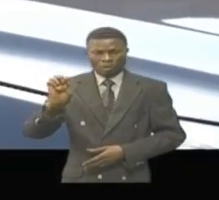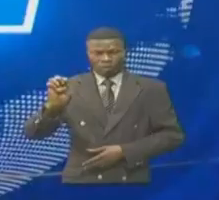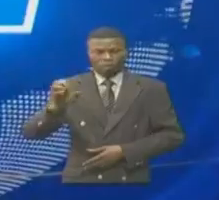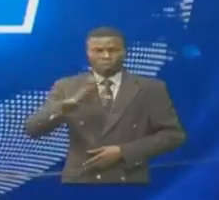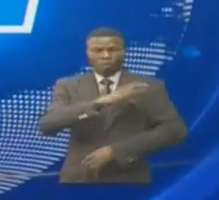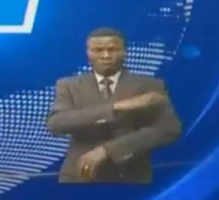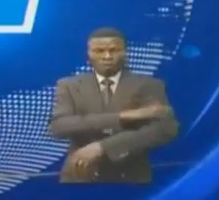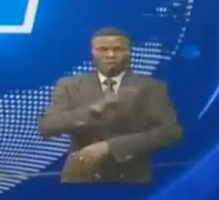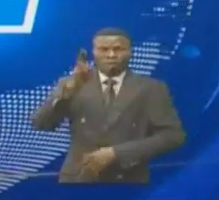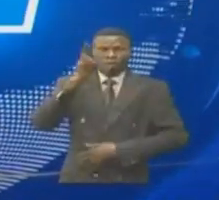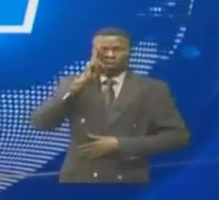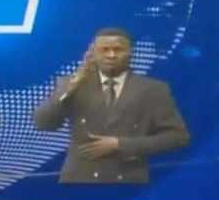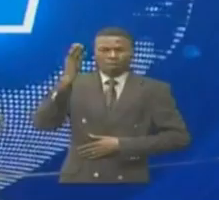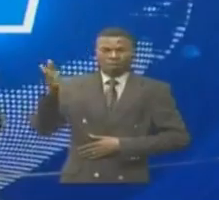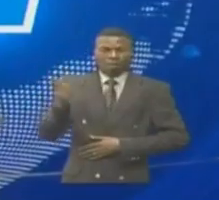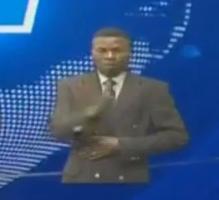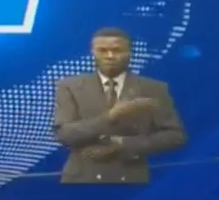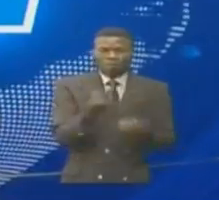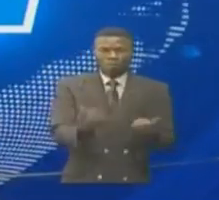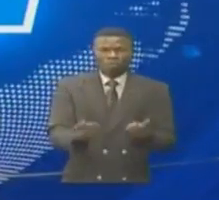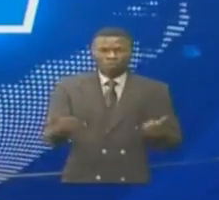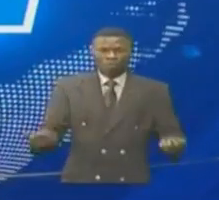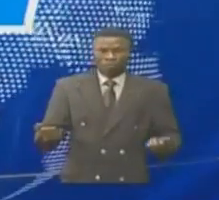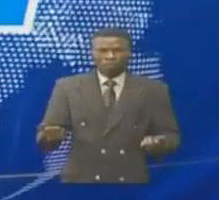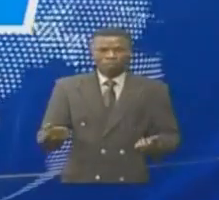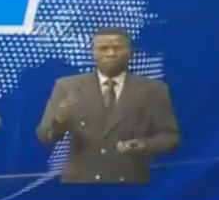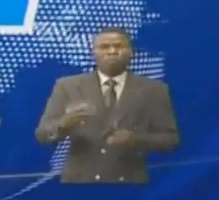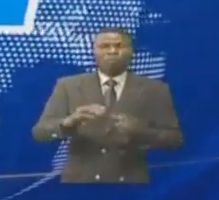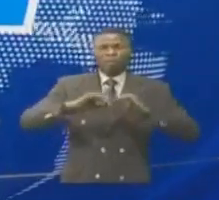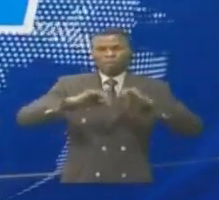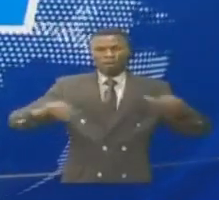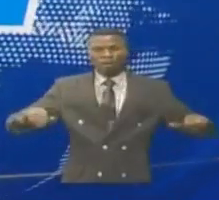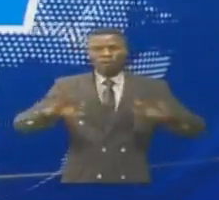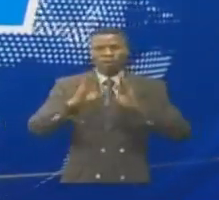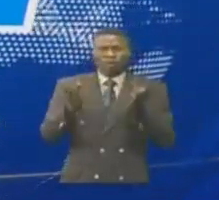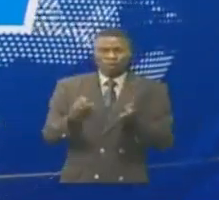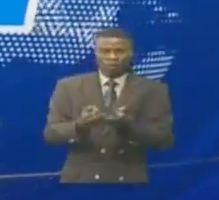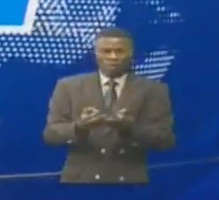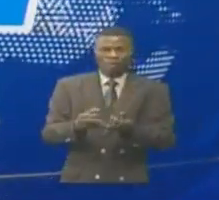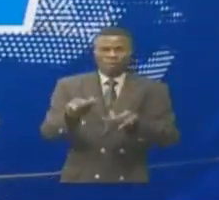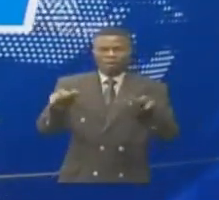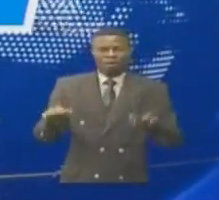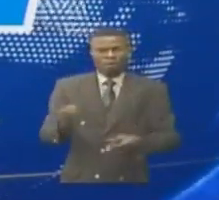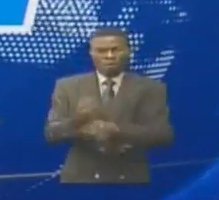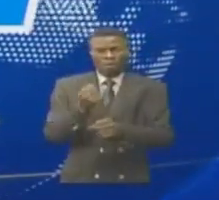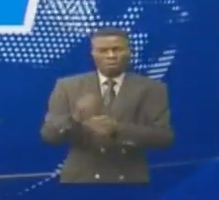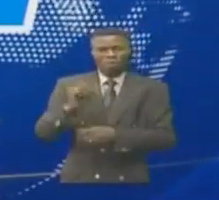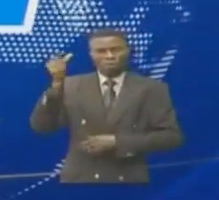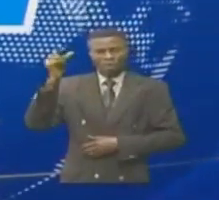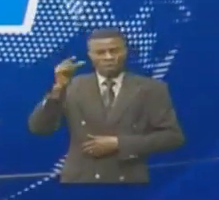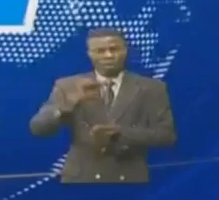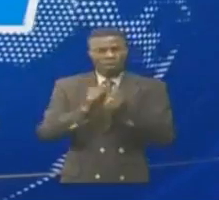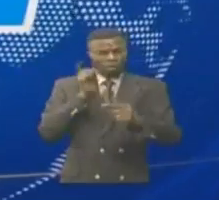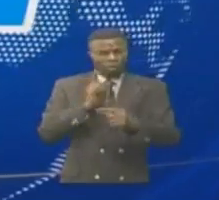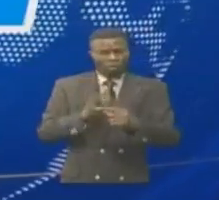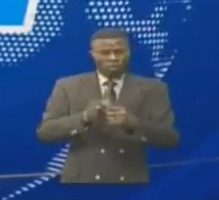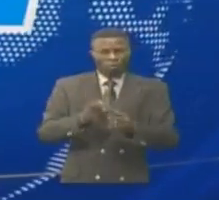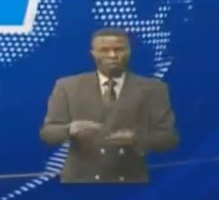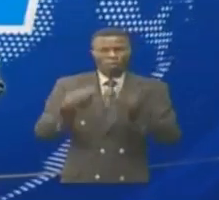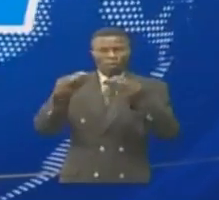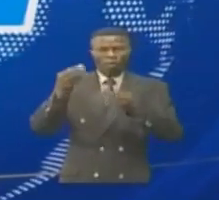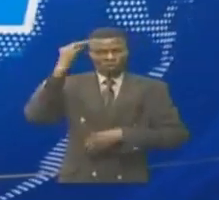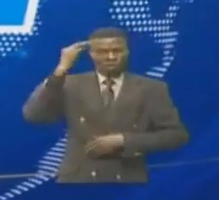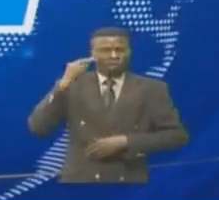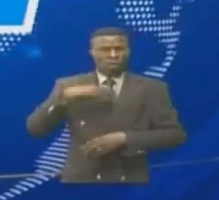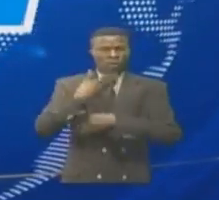Nigeria. Des enfants en rupture familiale, des enfants dans les mines, voilà autant de défis à relever au ministère des Affaires sociales, nous